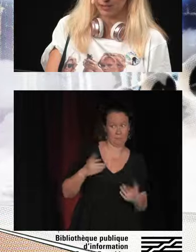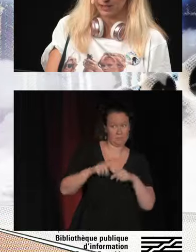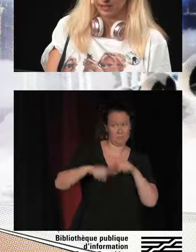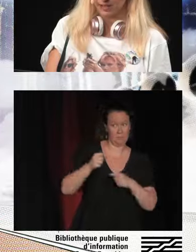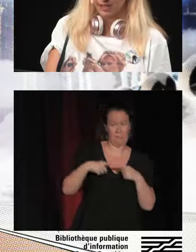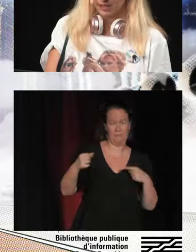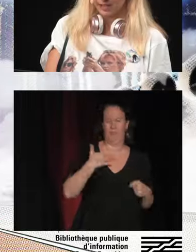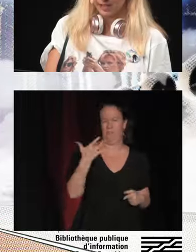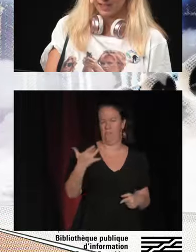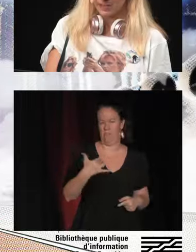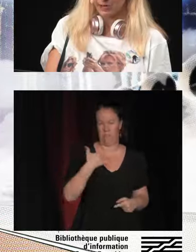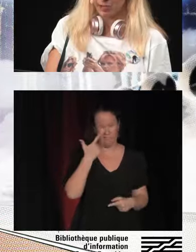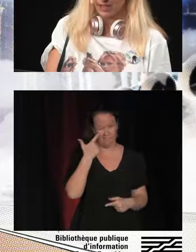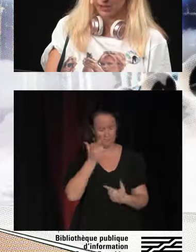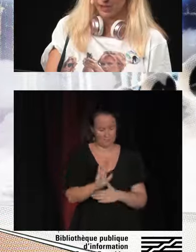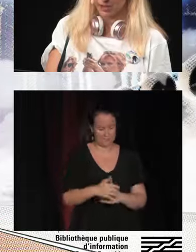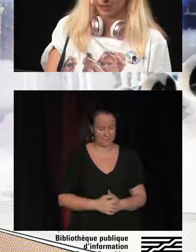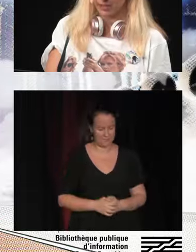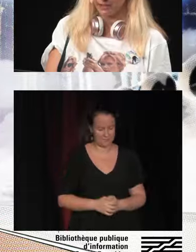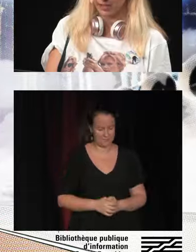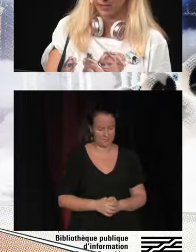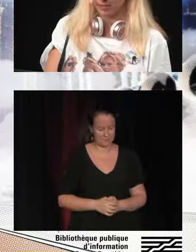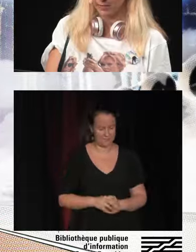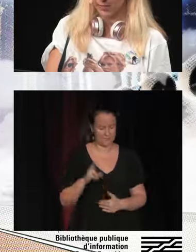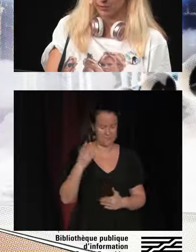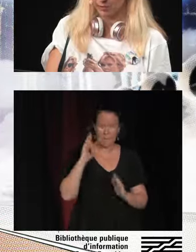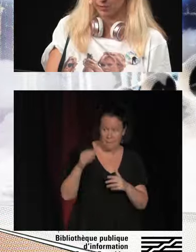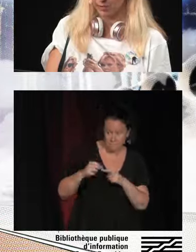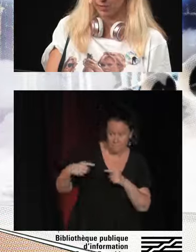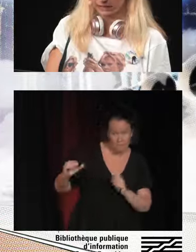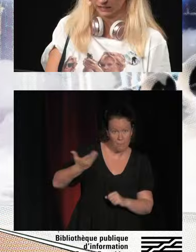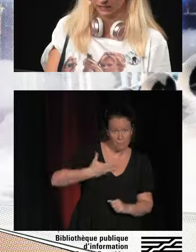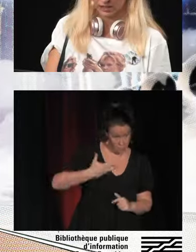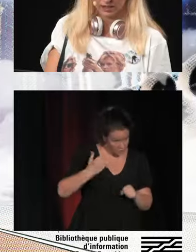donner des plumes. Après, c'est pas du tout garanti que je réussisse à faire ce que j'ai envie de faire,